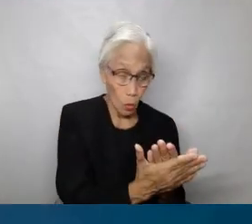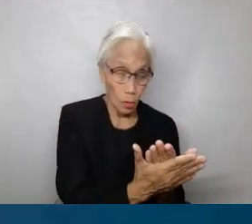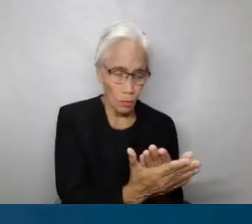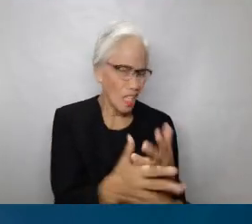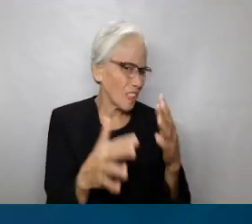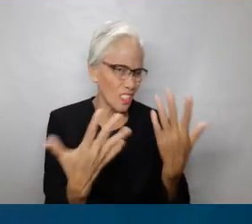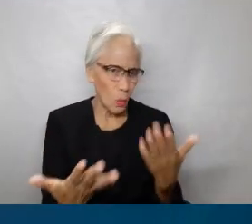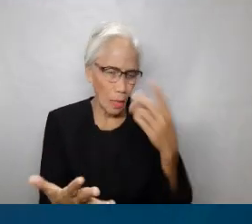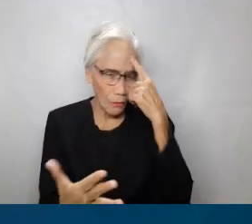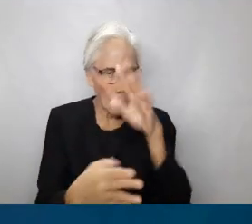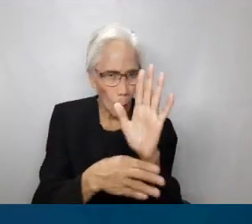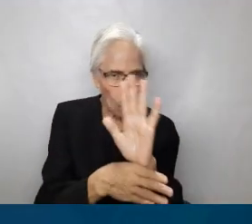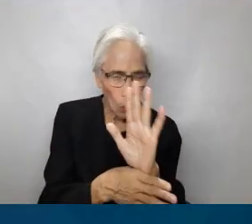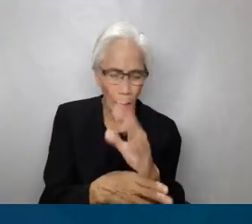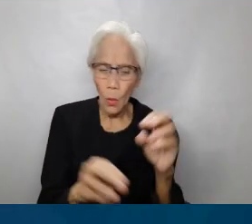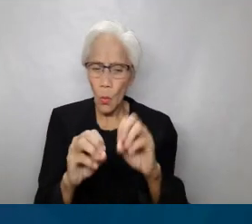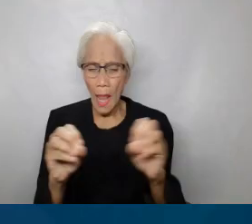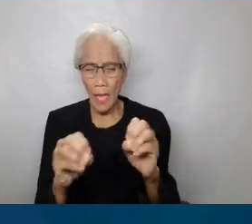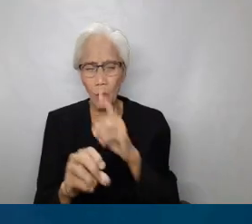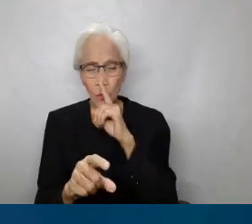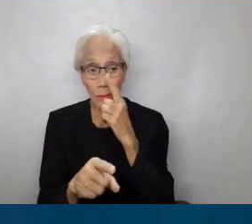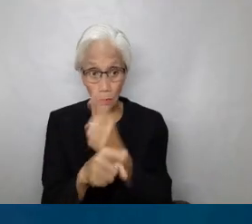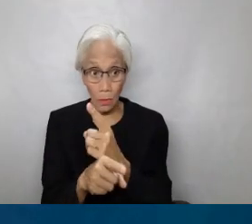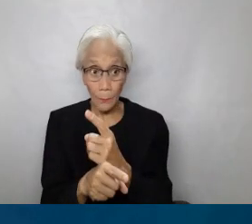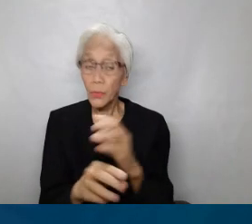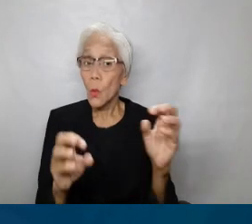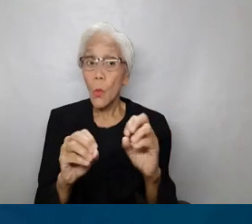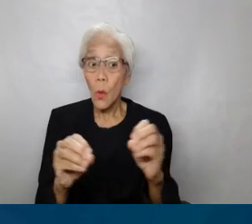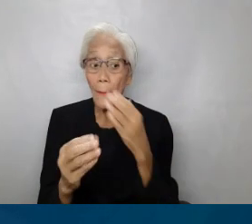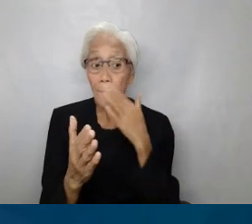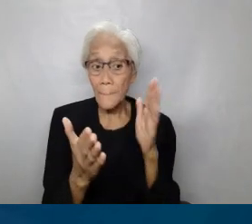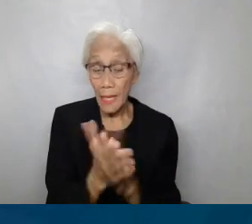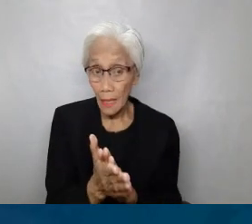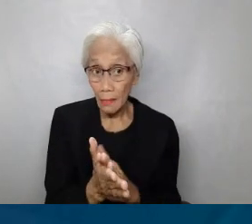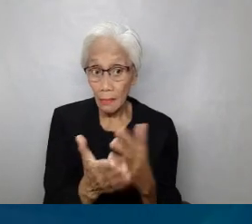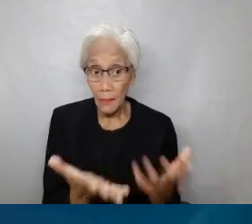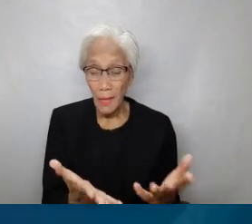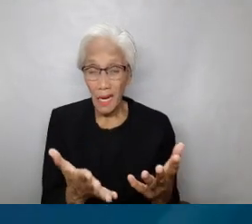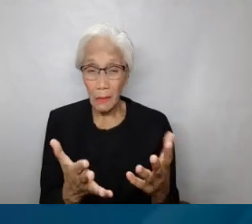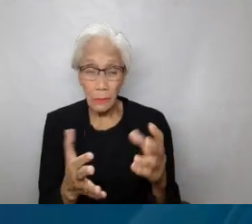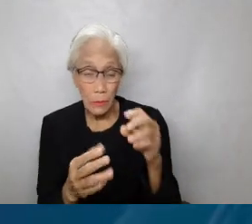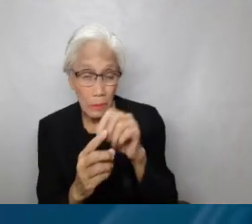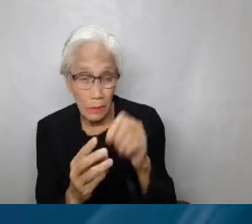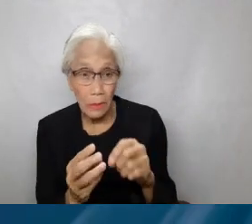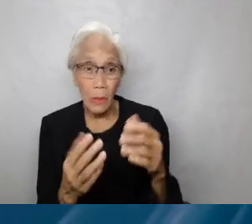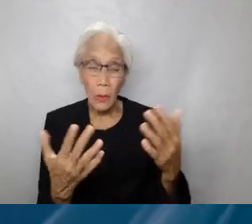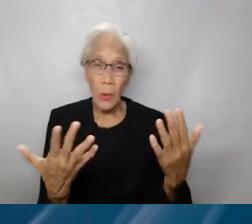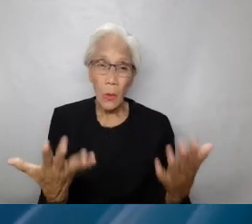good. Pang Hollywood lang yan ha, walang katotohanan yan. Walang mabait na witches,